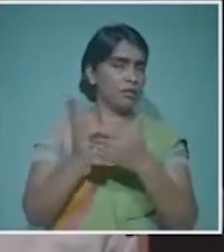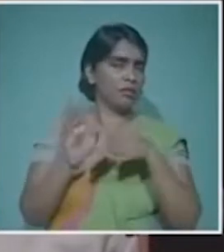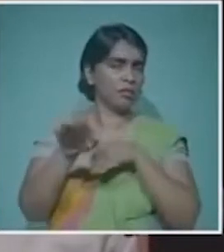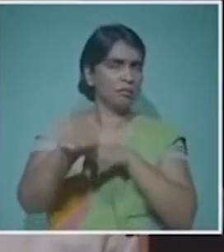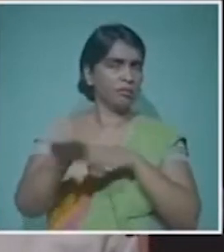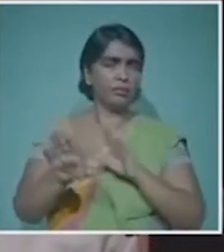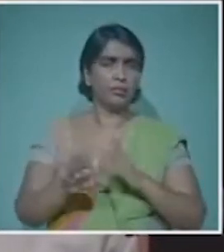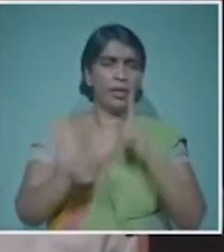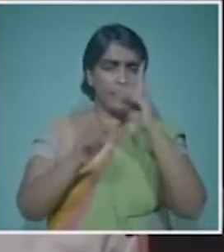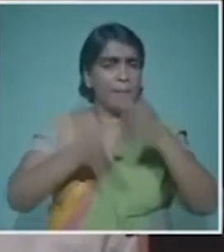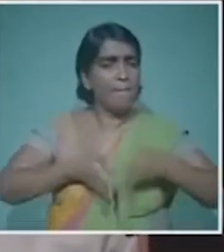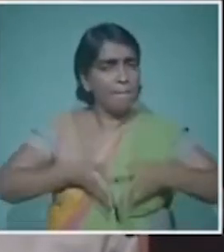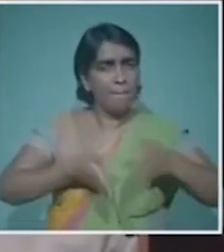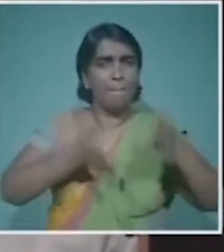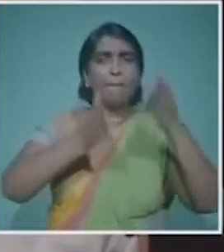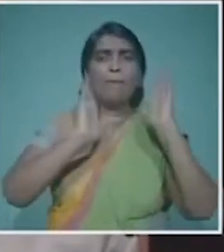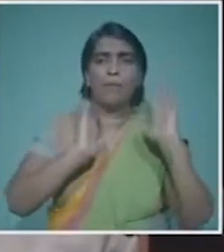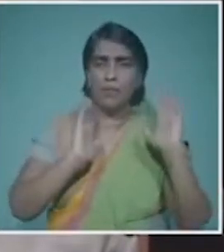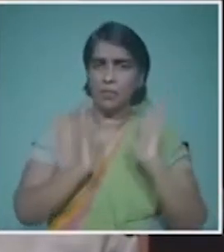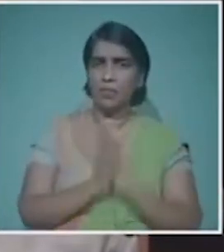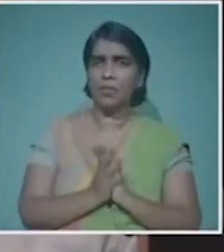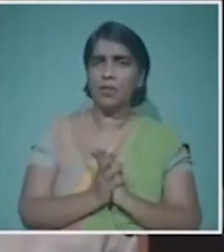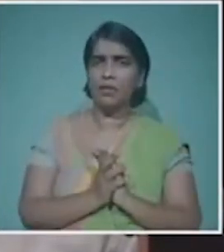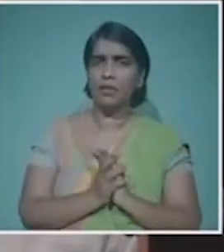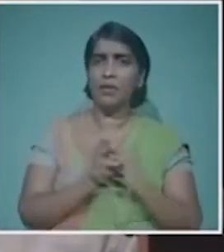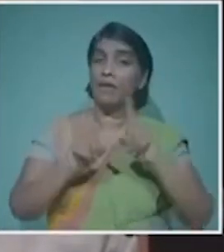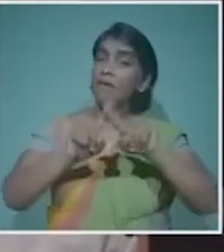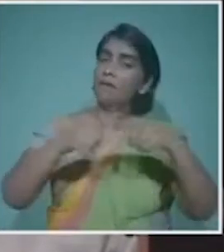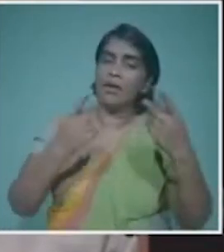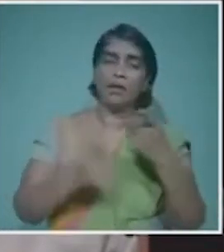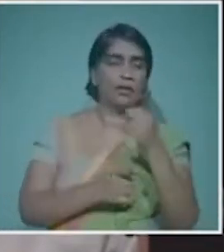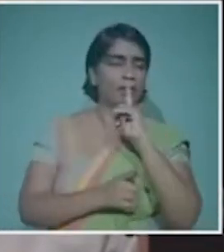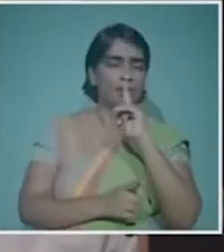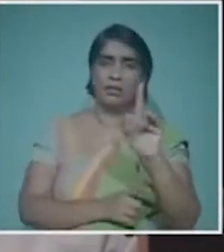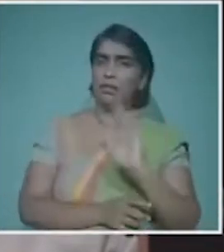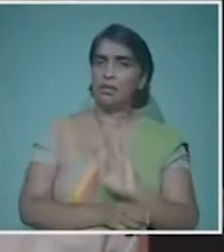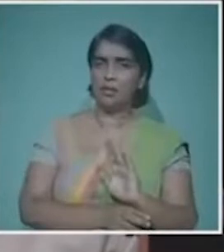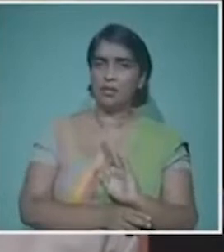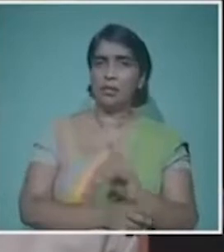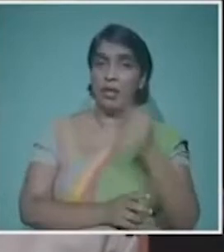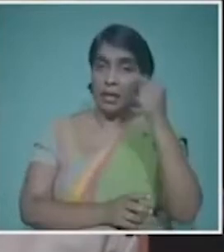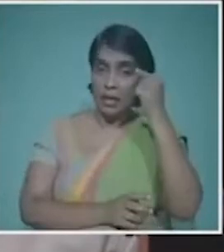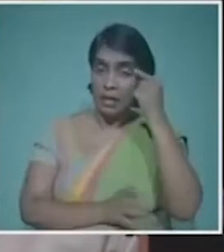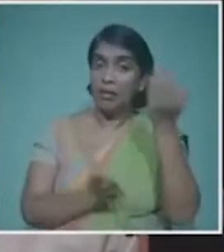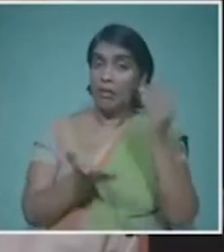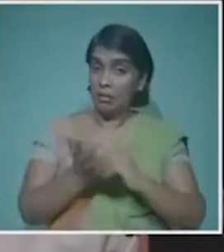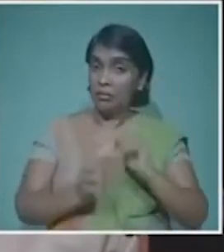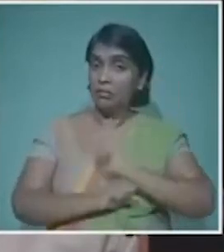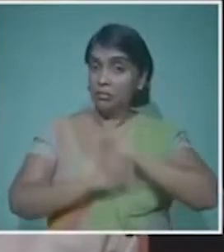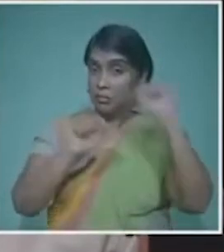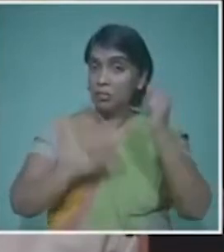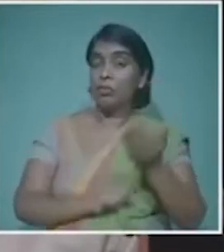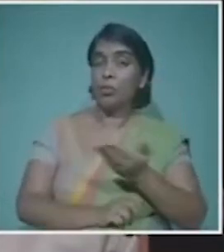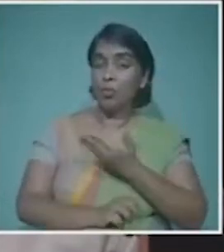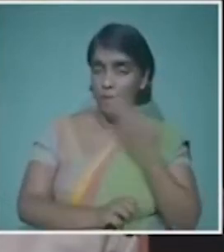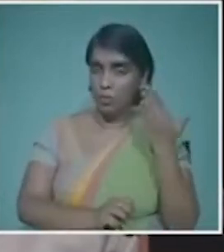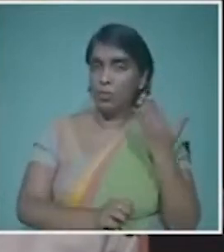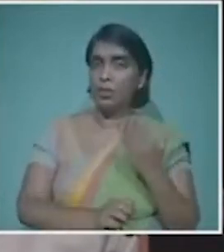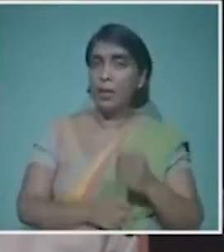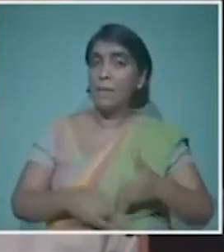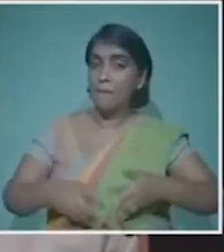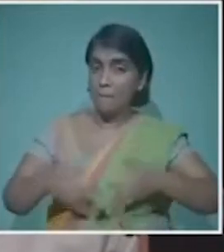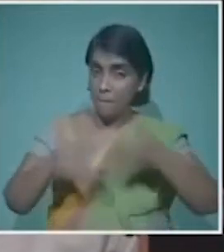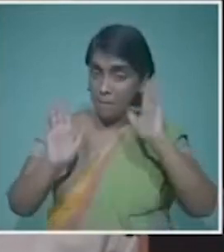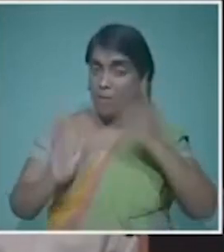එක පැත්තක් කරන් යන්න වෙන එකක් මං ඉල්ලන්න ඒත් හිතනවාන තව අරගලයක් කරන්න පුළුවන් කියලා පාරය